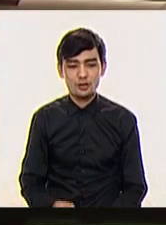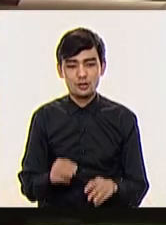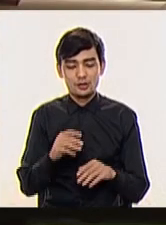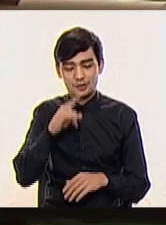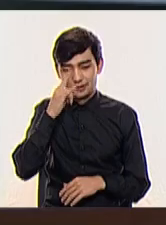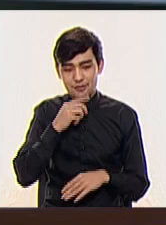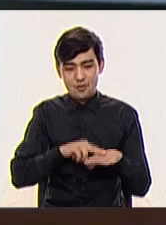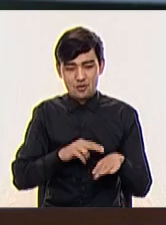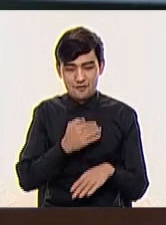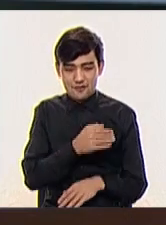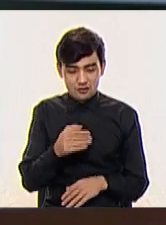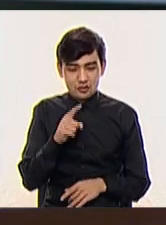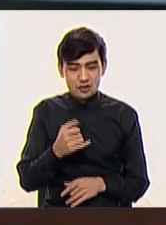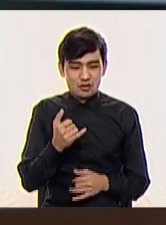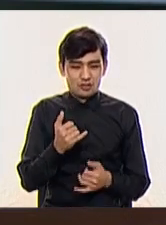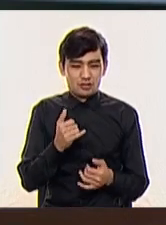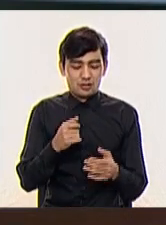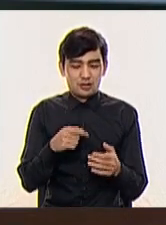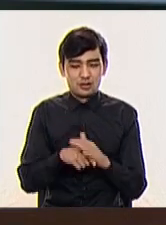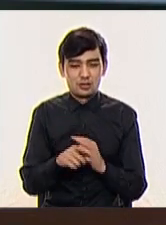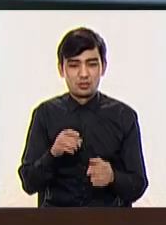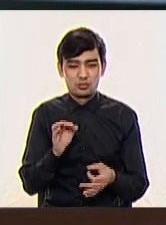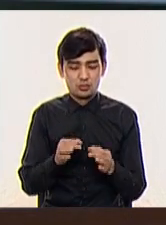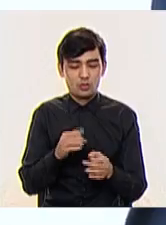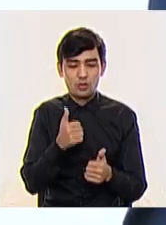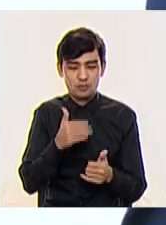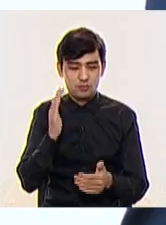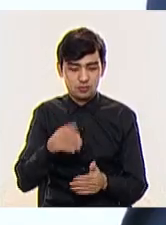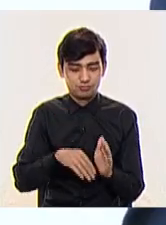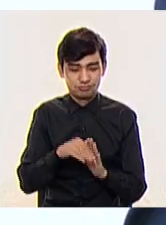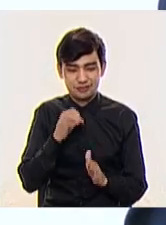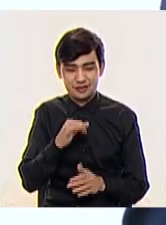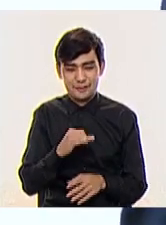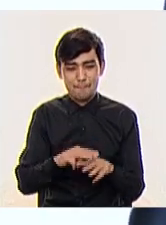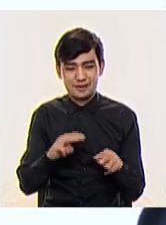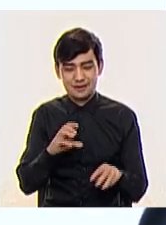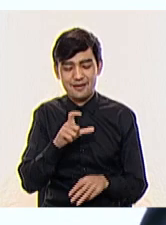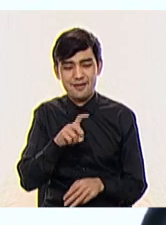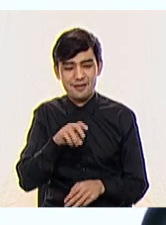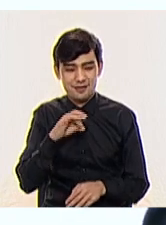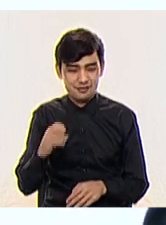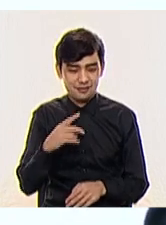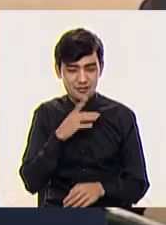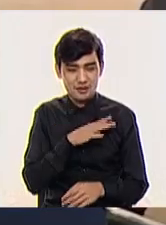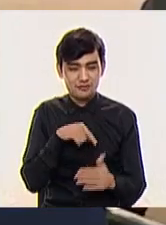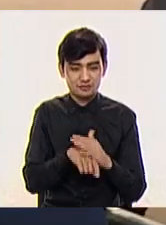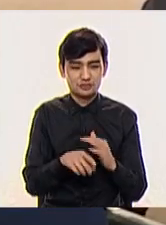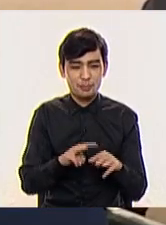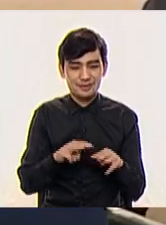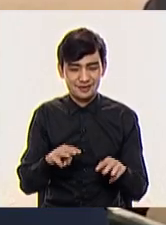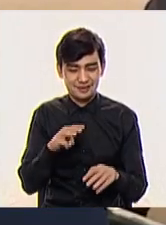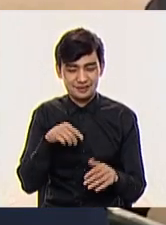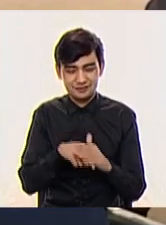Қазақстандық полицейлердің жағдайы қазірден әлдеқайда жақсы болады. Бүгін үкімет сағатында сөз алған министр Ерлан Тұрғымбаев ішкі істер саласында